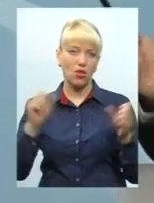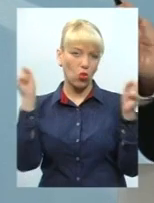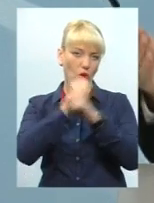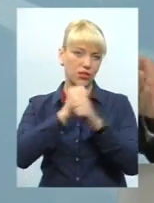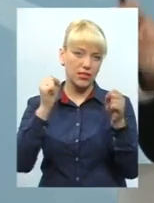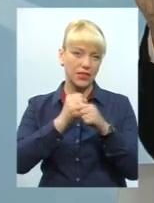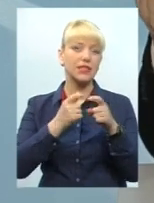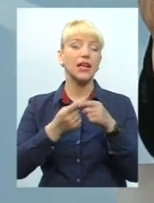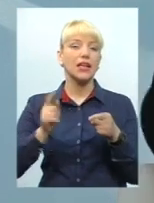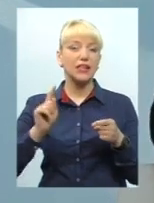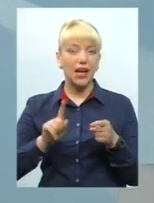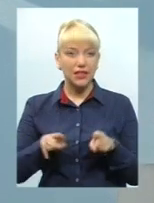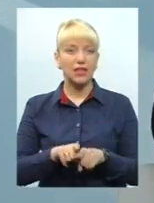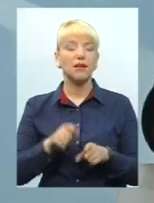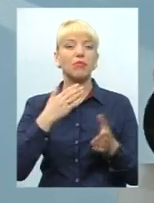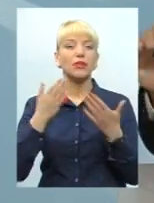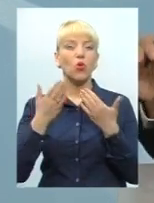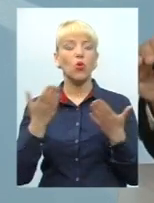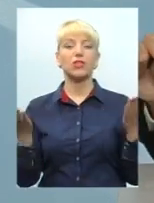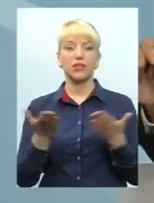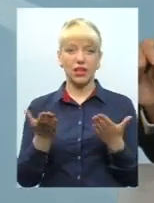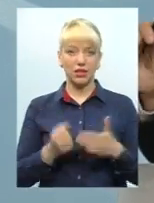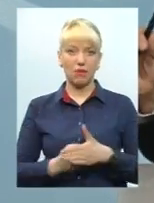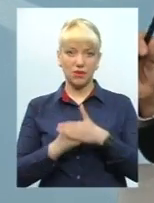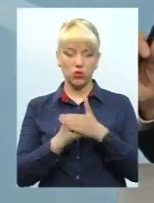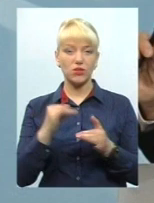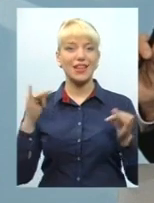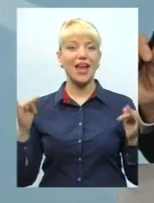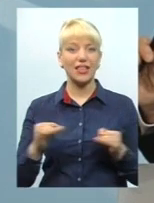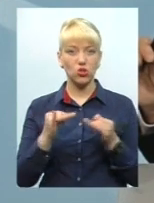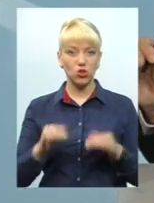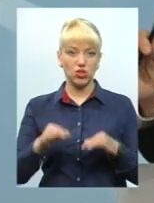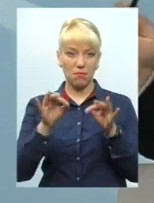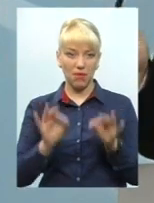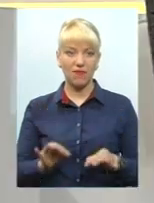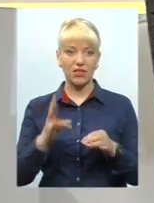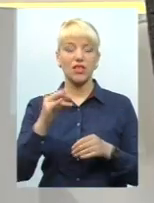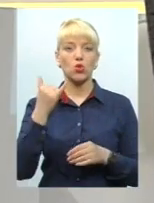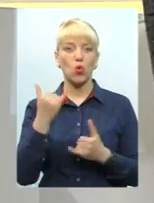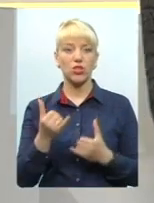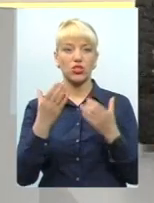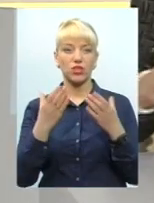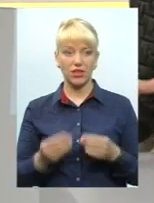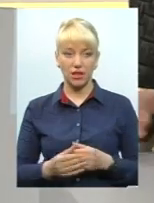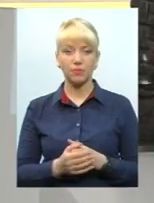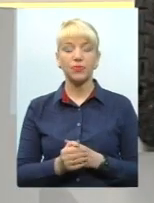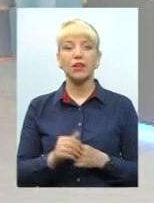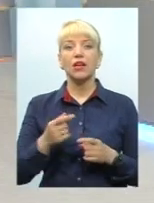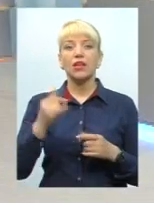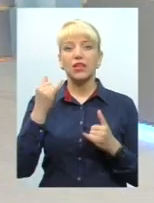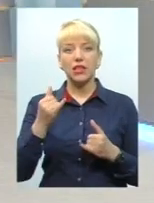такі підходи, які базуються на історичній правді на сьогоднішній день. Власне, і між